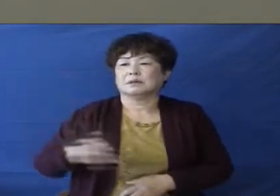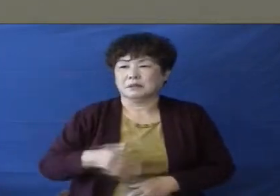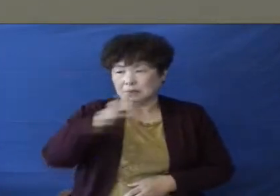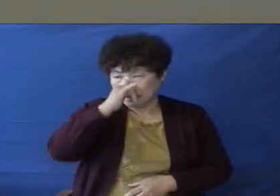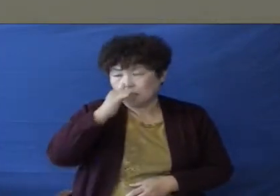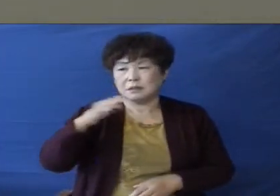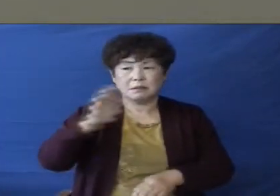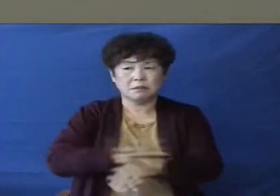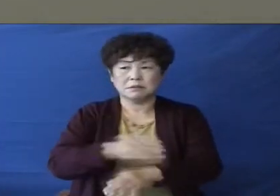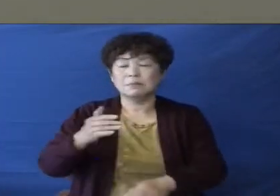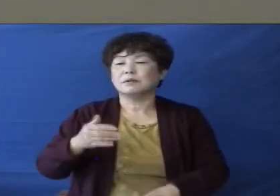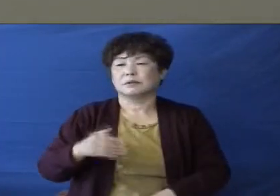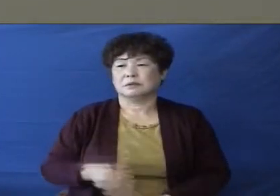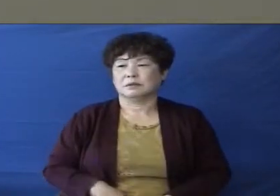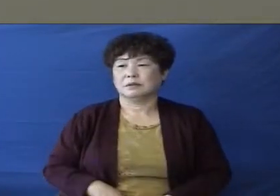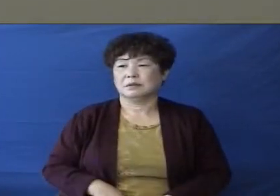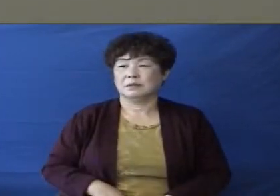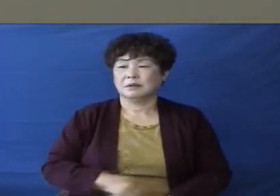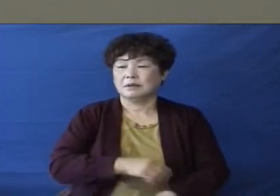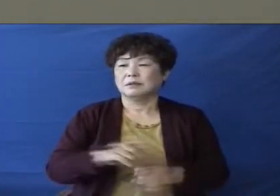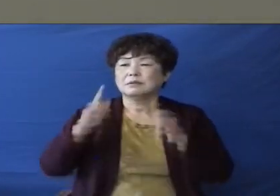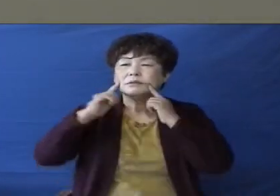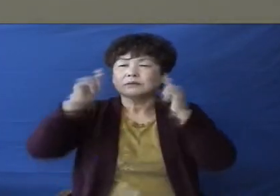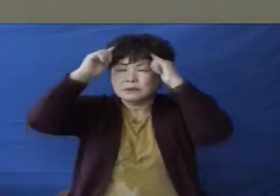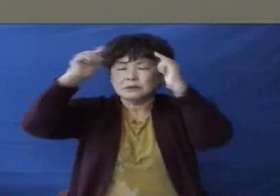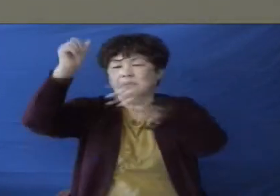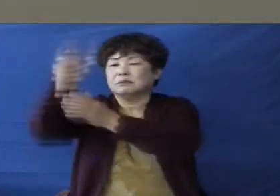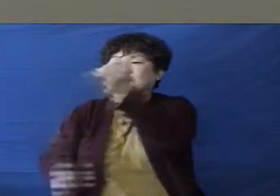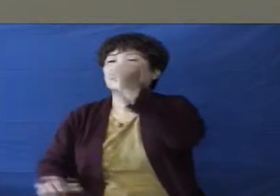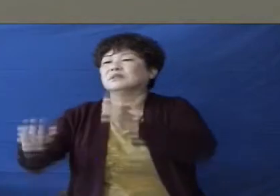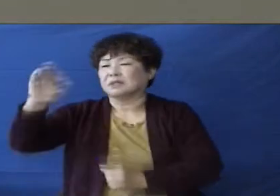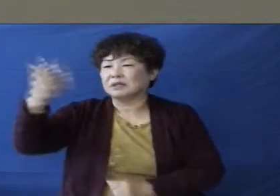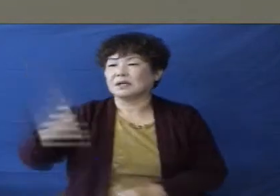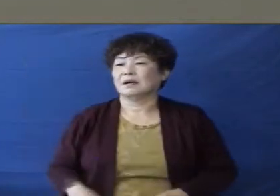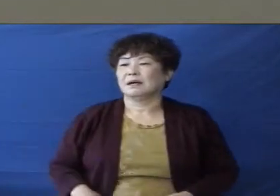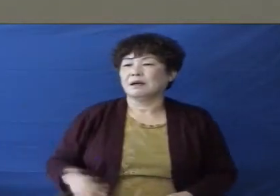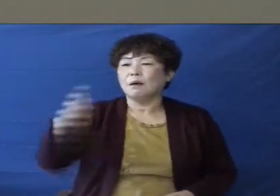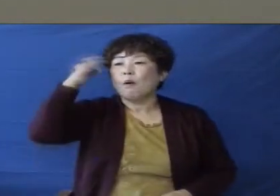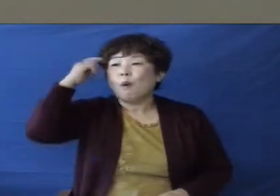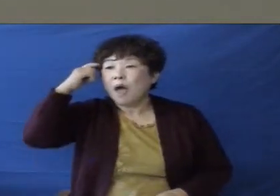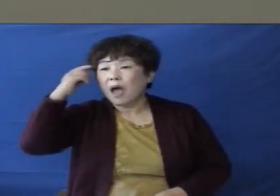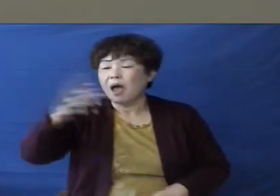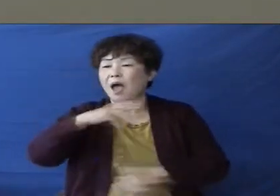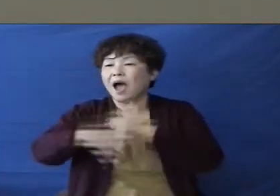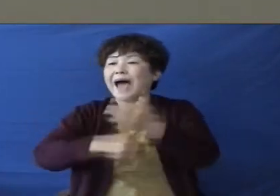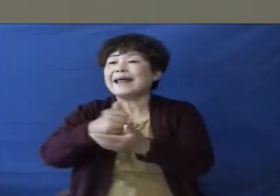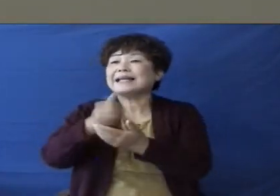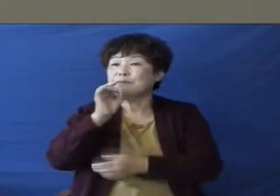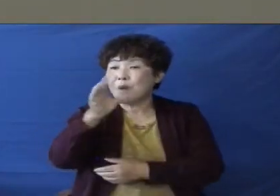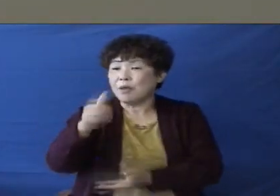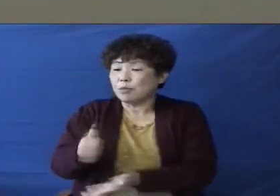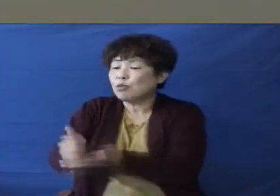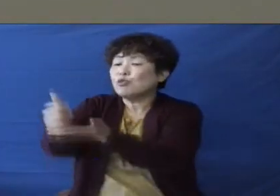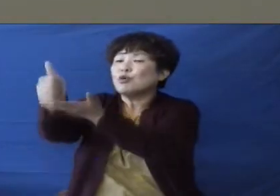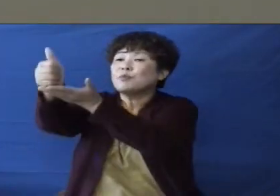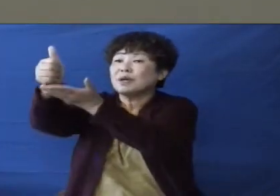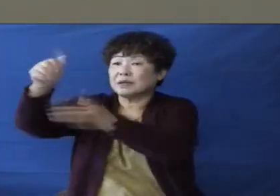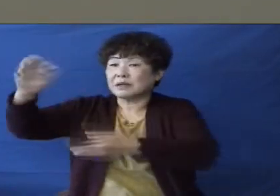그럼 뭐예요 이거 는 벌써 지옥 쭉 구석으로 가는 거예요 그러니 여러분 그런 어 나는